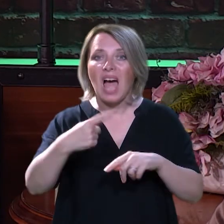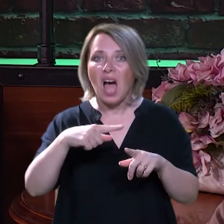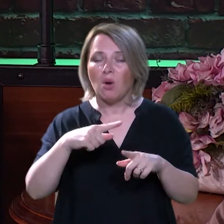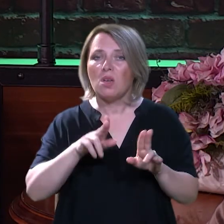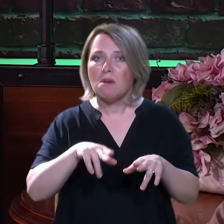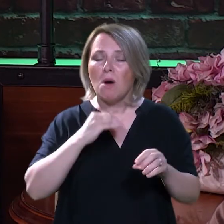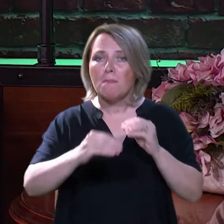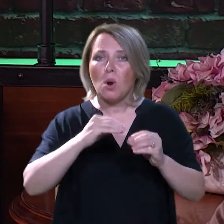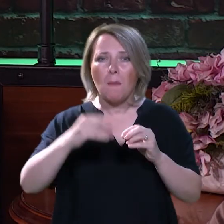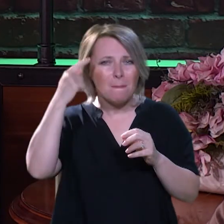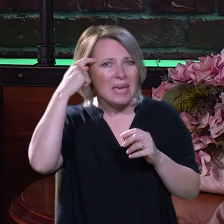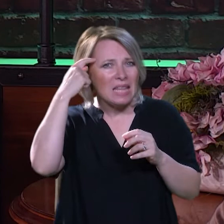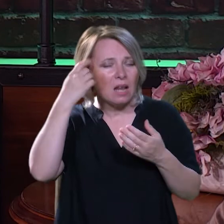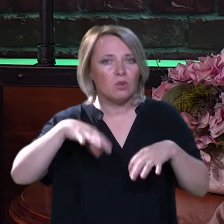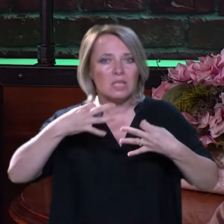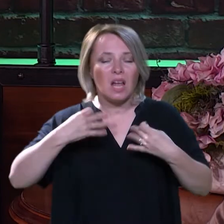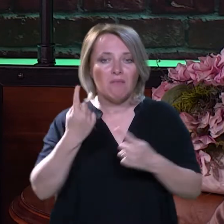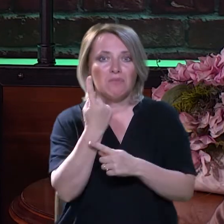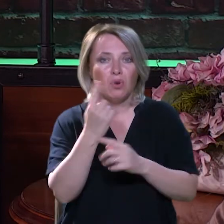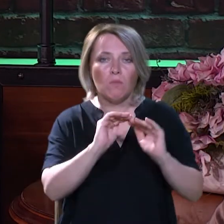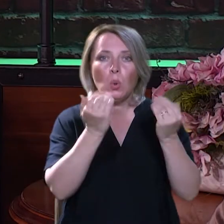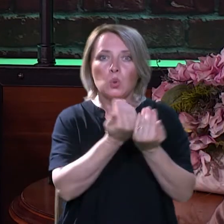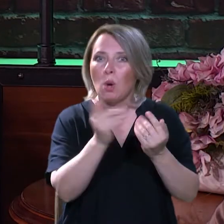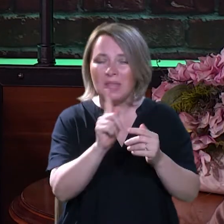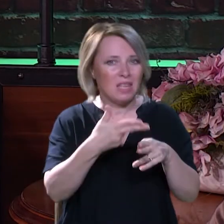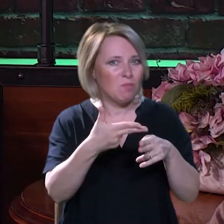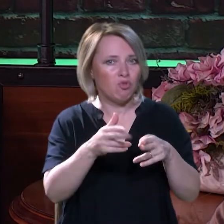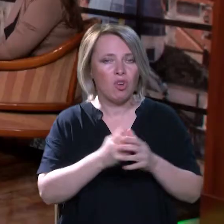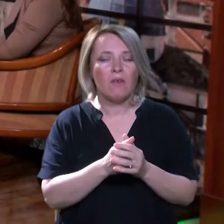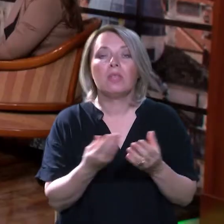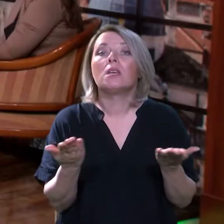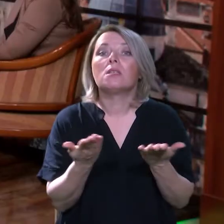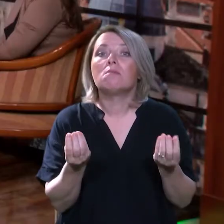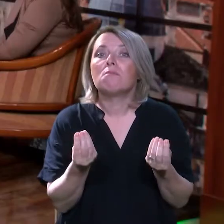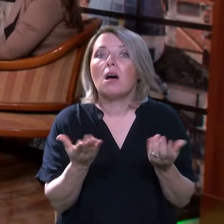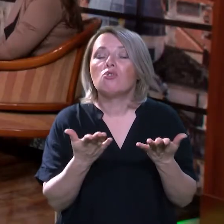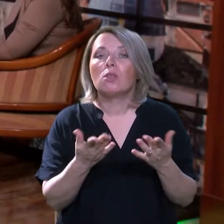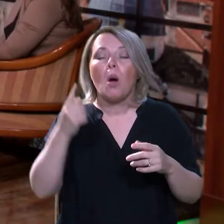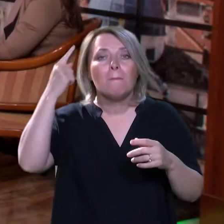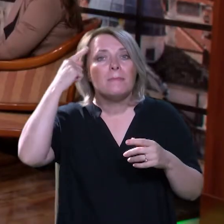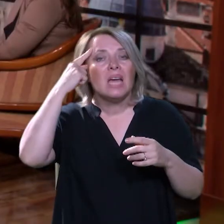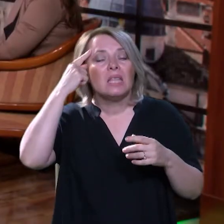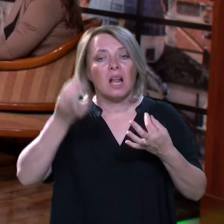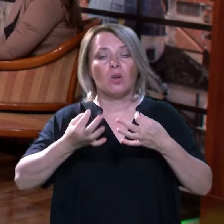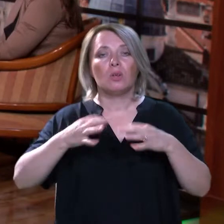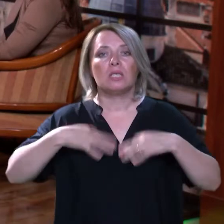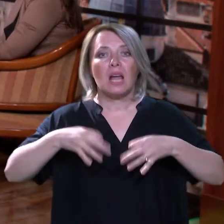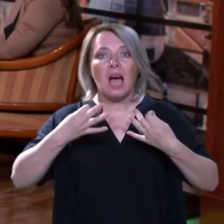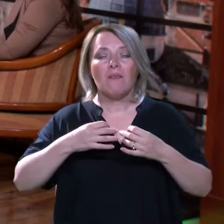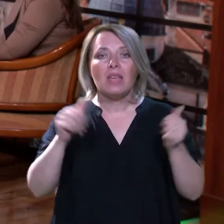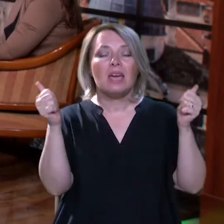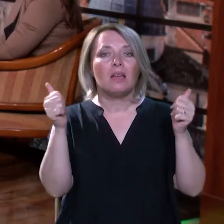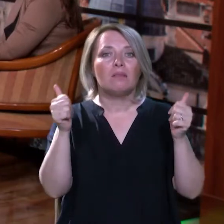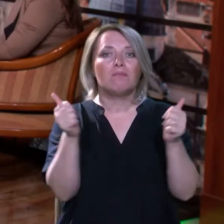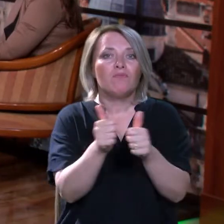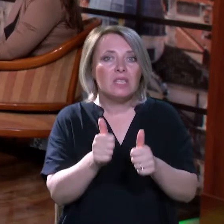sjedim sam u sobi i tu stojim. Zašto ne idem i tad po pomoć? Evo, to mi je, ne znam zašto se to mentalno zdravlje i to